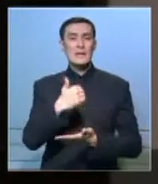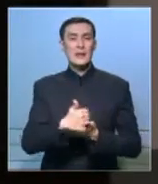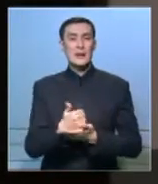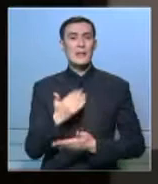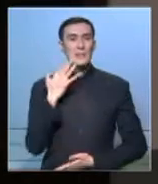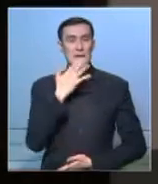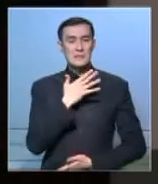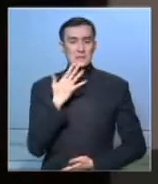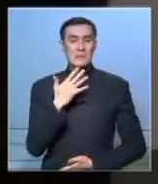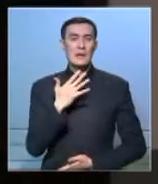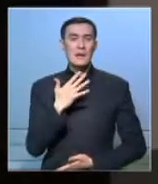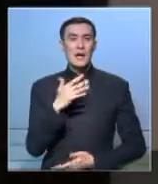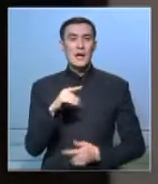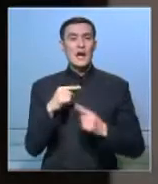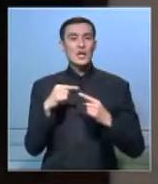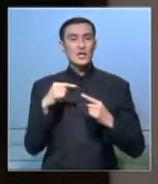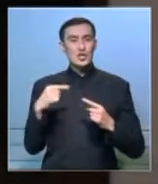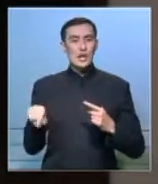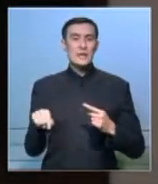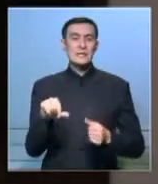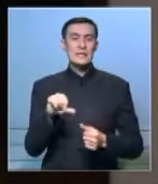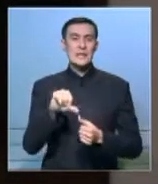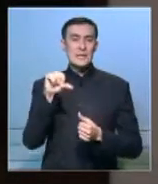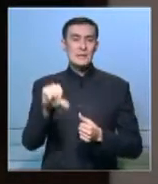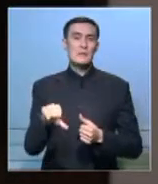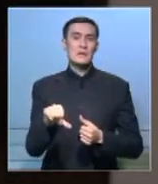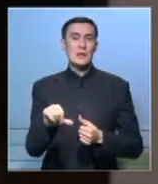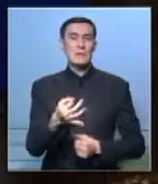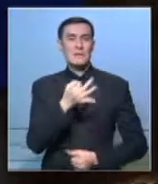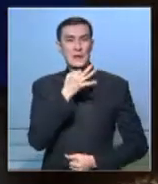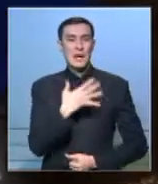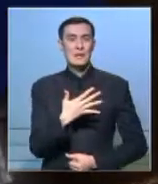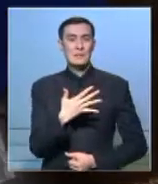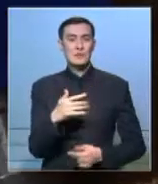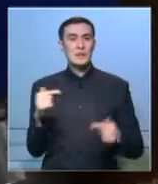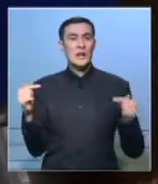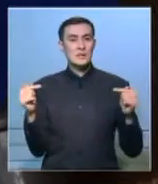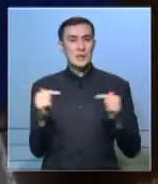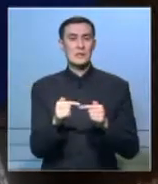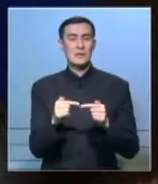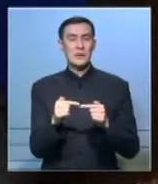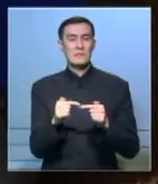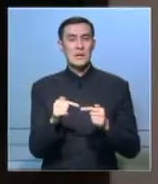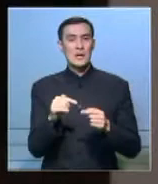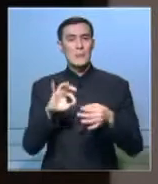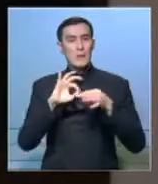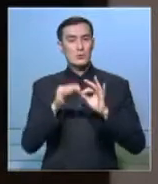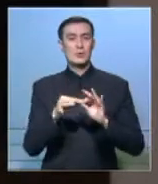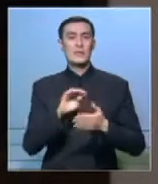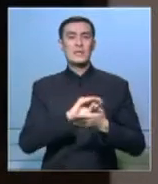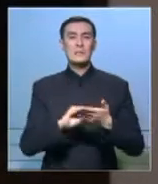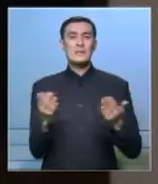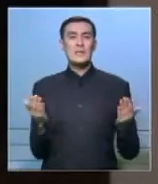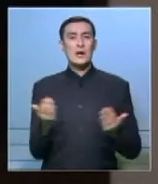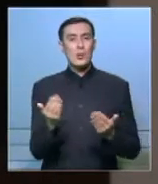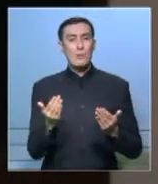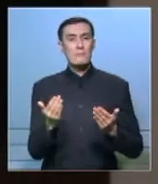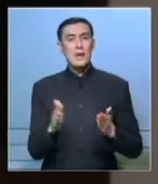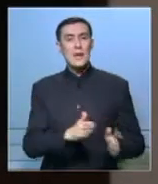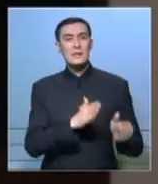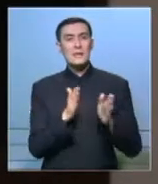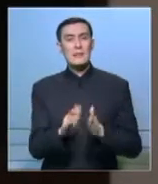он отличается именно, привлекает в нем конкретика. Прописывается, какие, на каком этапе должны